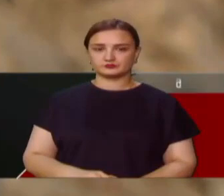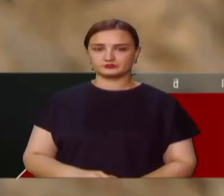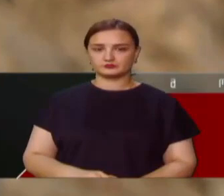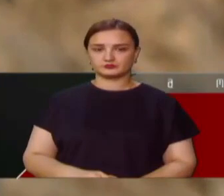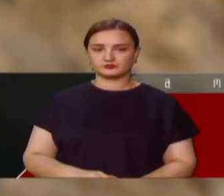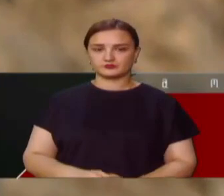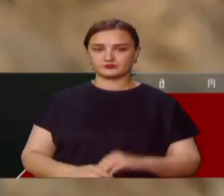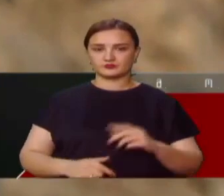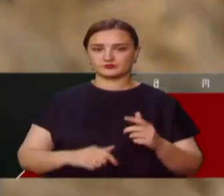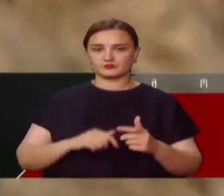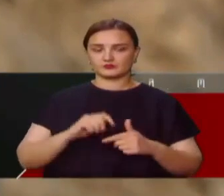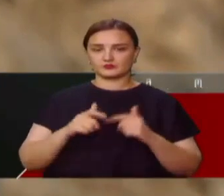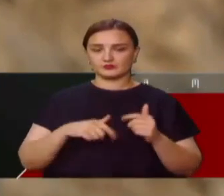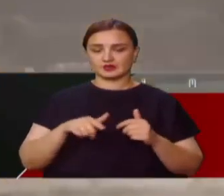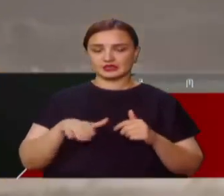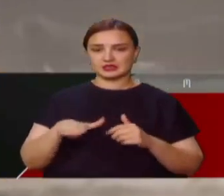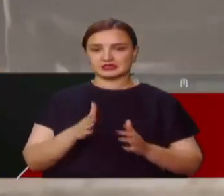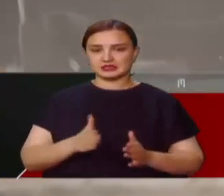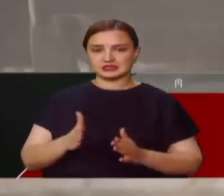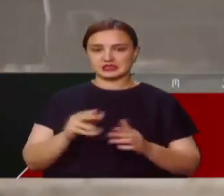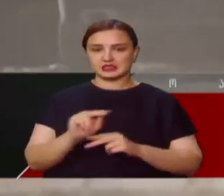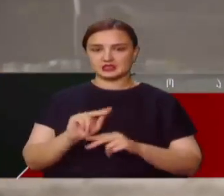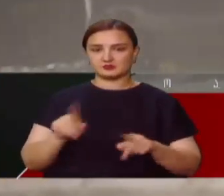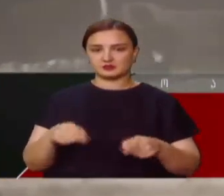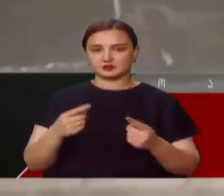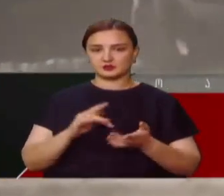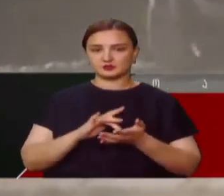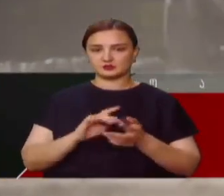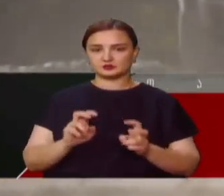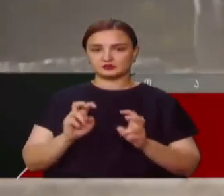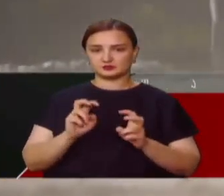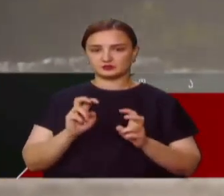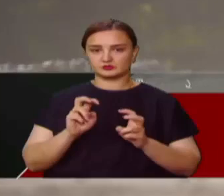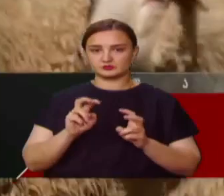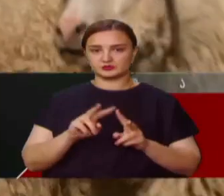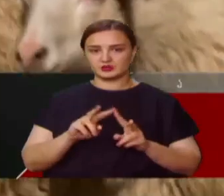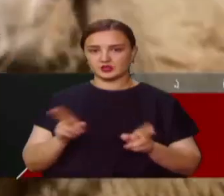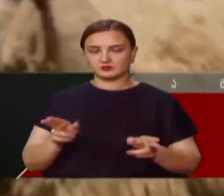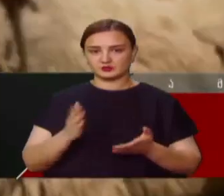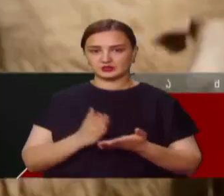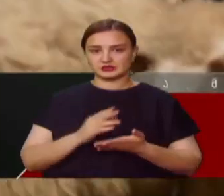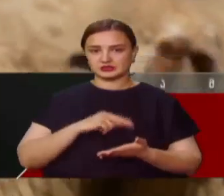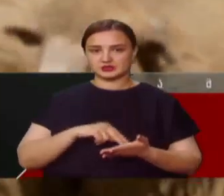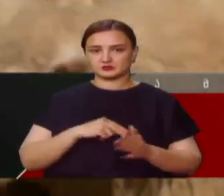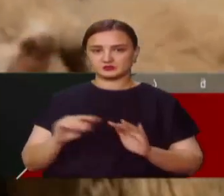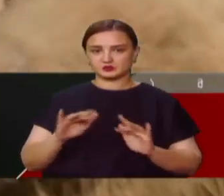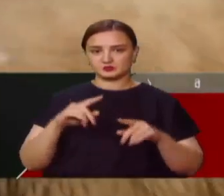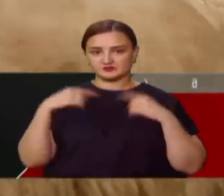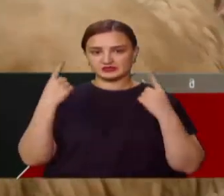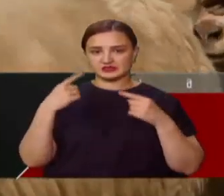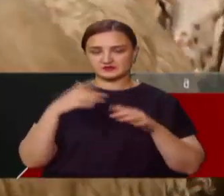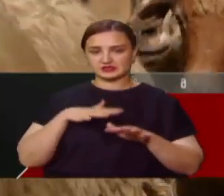თუშეთთან დამაკავშირებელი ერთადერთი გზის რეაბილიტაცია ტურისტული სეზონის პარალელურად მიმდინარეობს. სამუშაო პროცესს ცხრის და